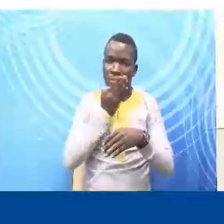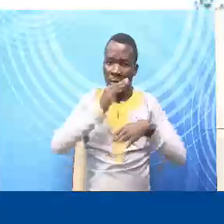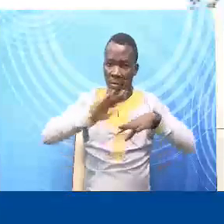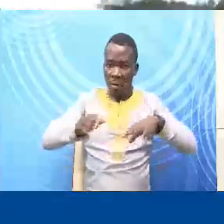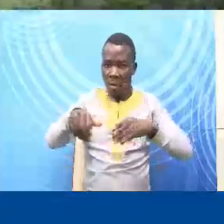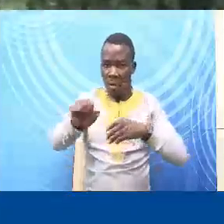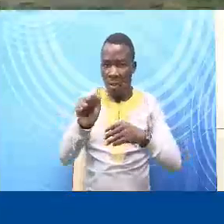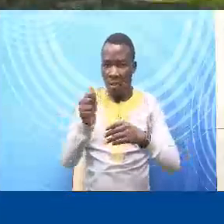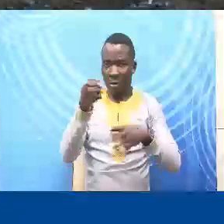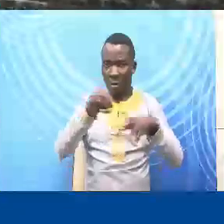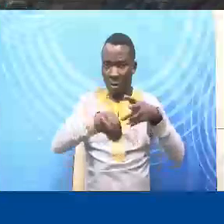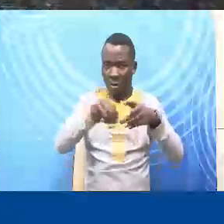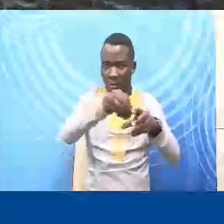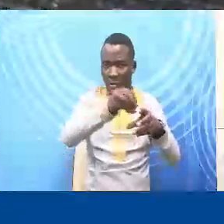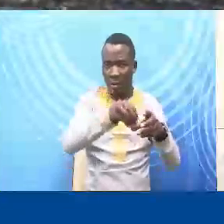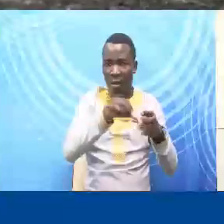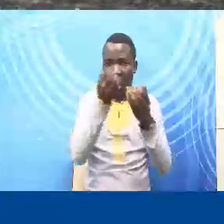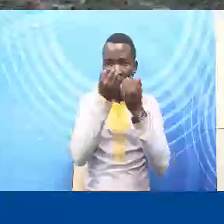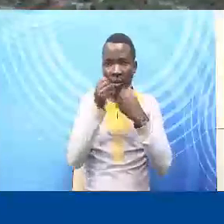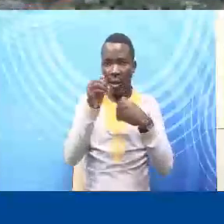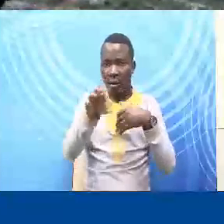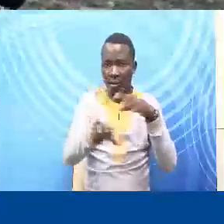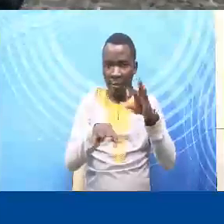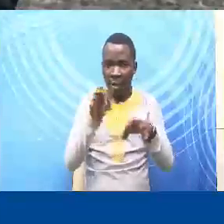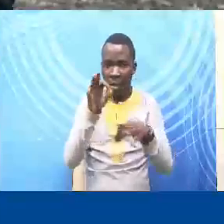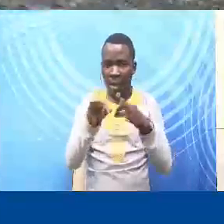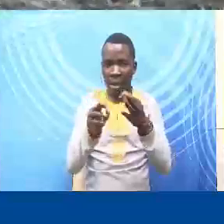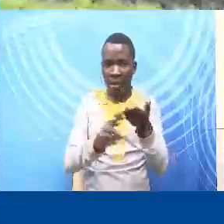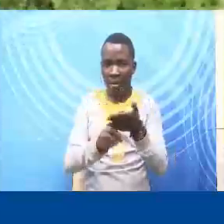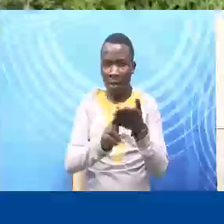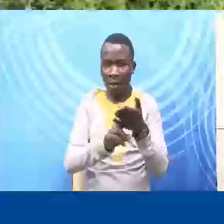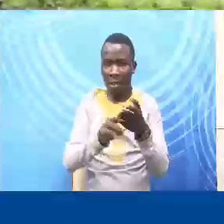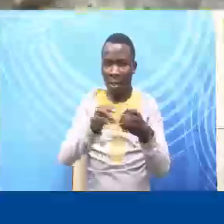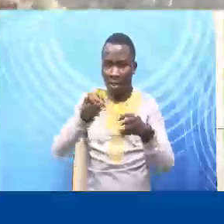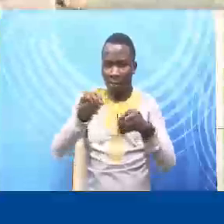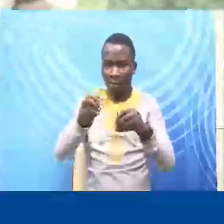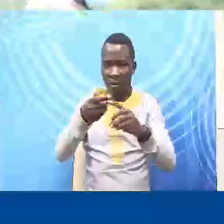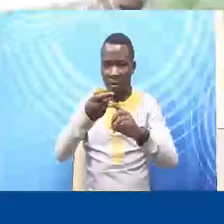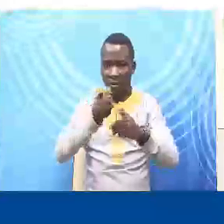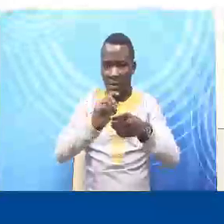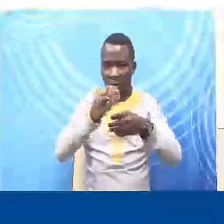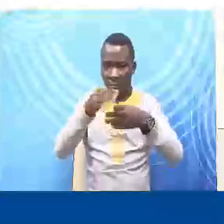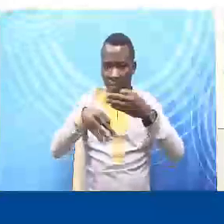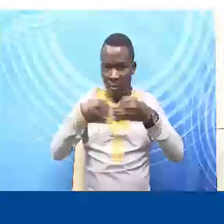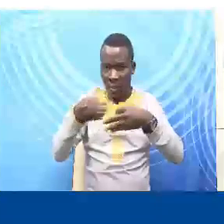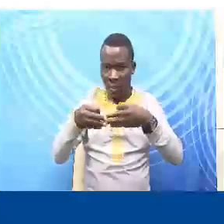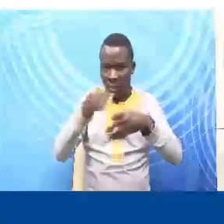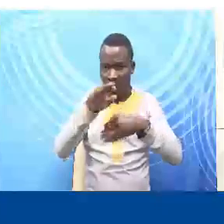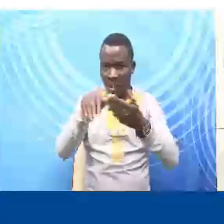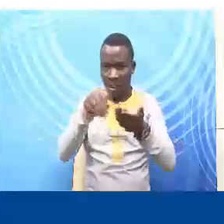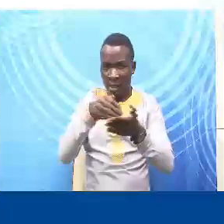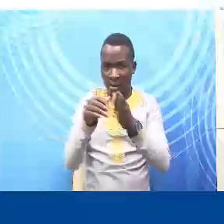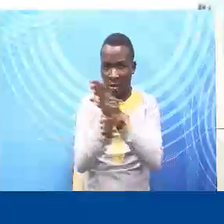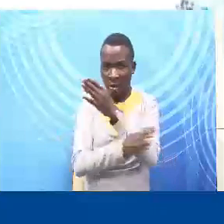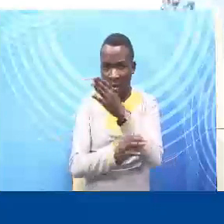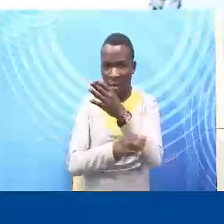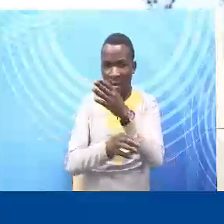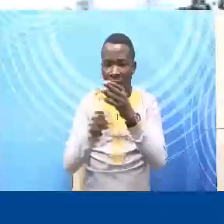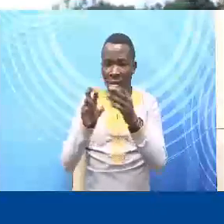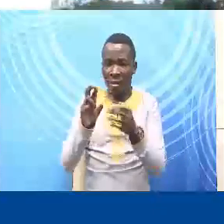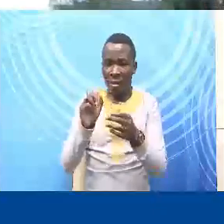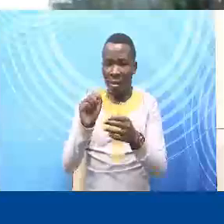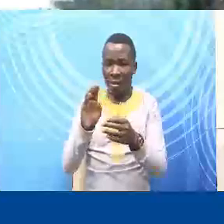imbuto z'ibigori z'indobanure kandi hanifashishwa ifumbire mvaruganda. Ikigo cy'igihugu gishinzwe ubuhinzi n'ubworozi RAB cyabwiye BTN TV ko